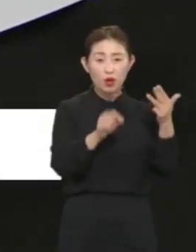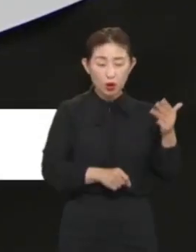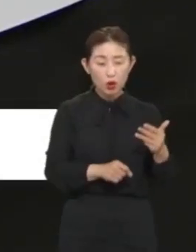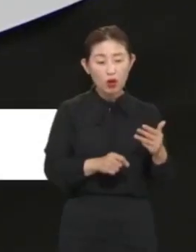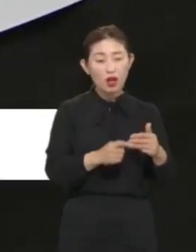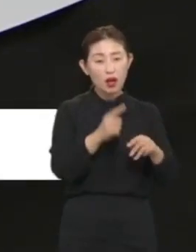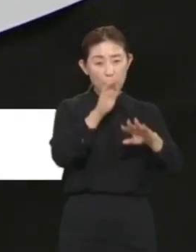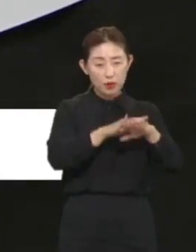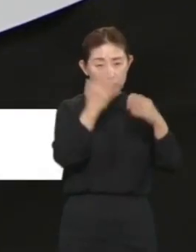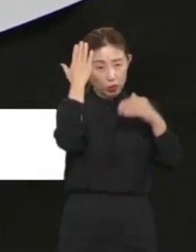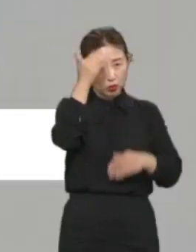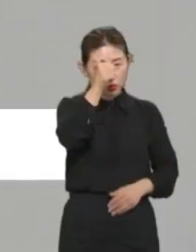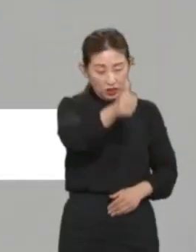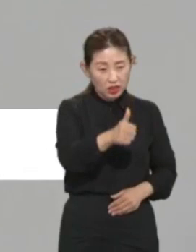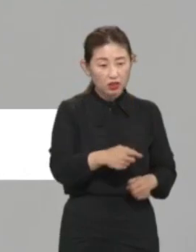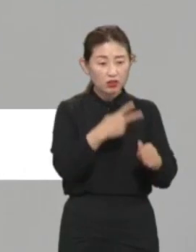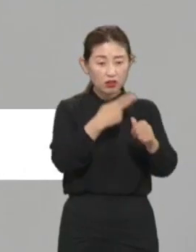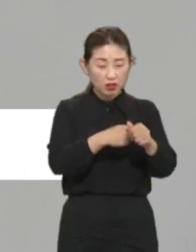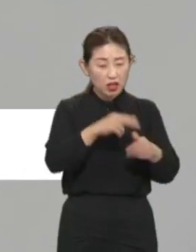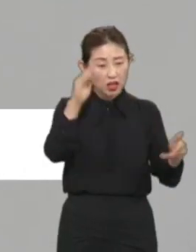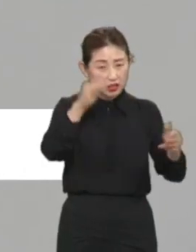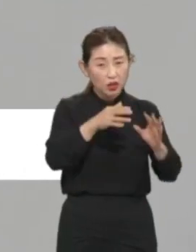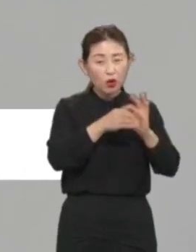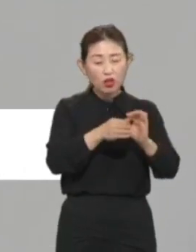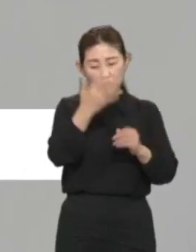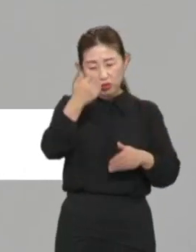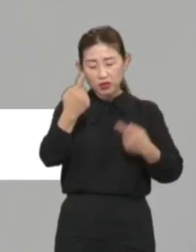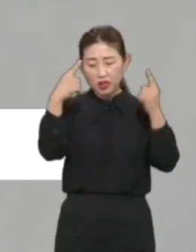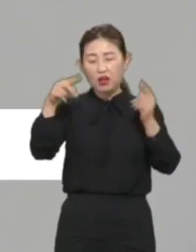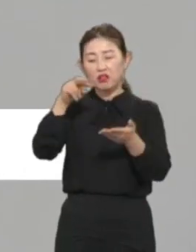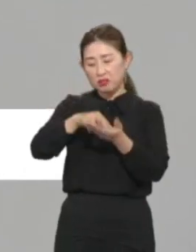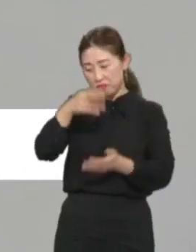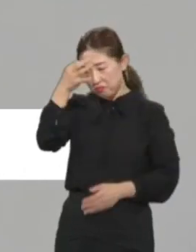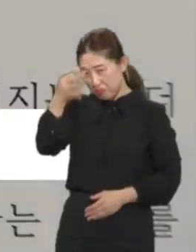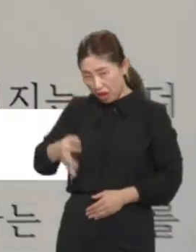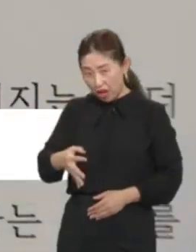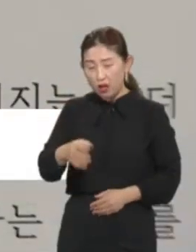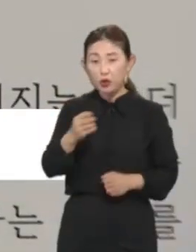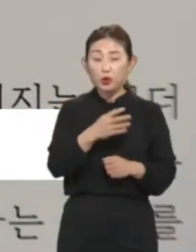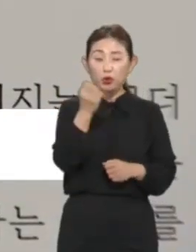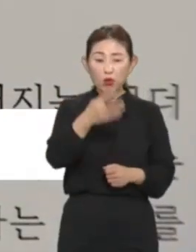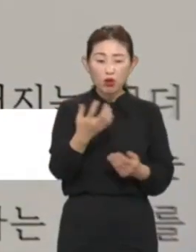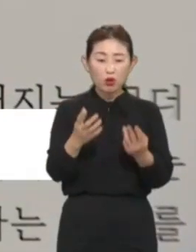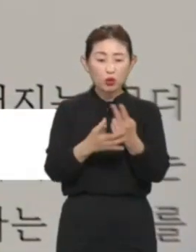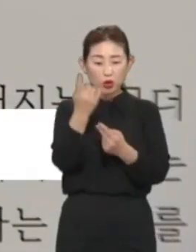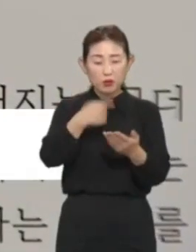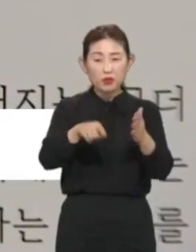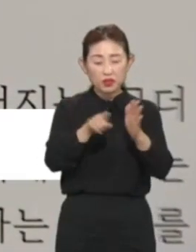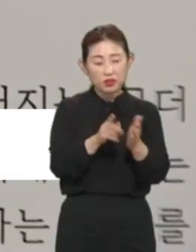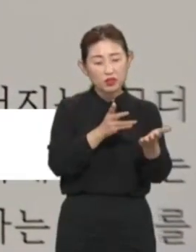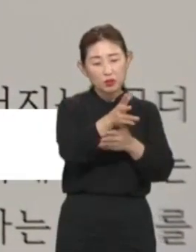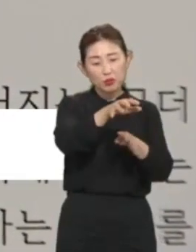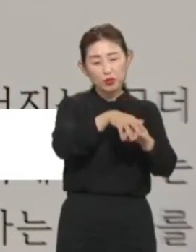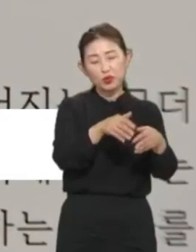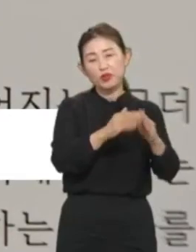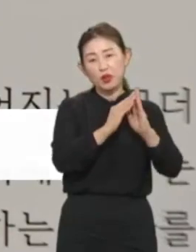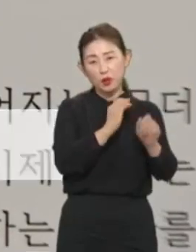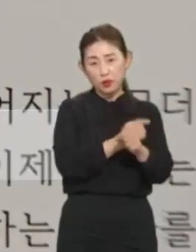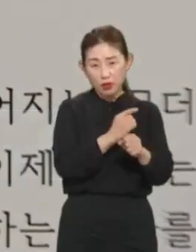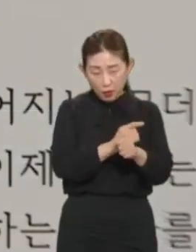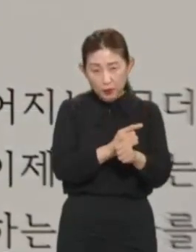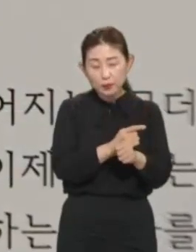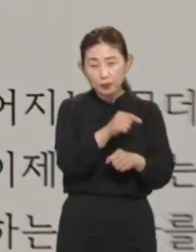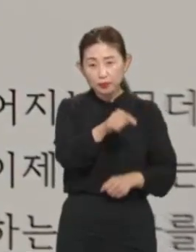총장이 학내 구성원들과 충남대에 대한 사과와 함께 통합 논의 전담기구 구성 등 통합 의지를 밝힌 가운데 공은